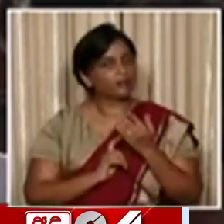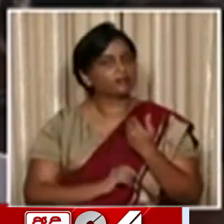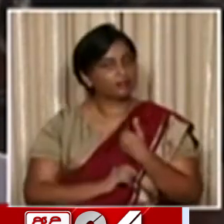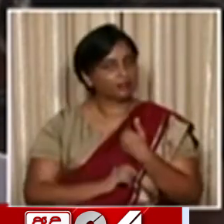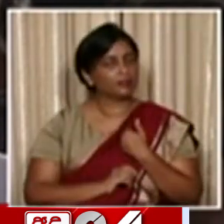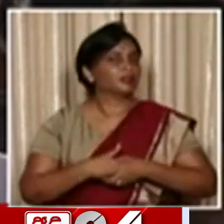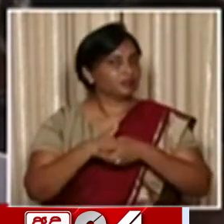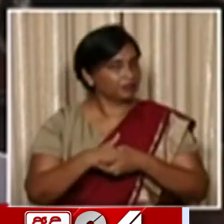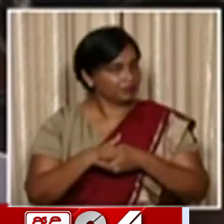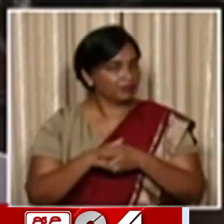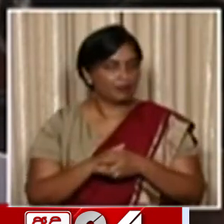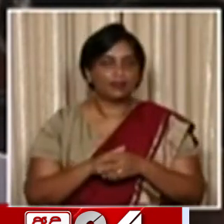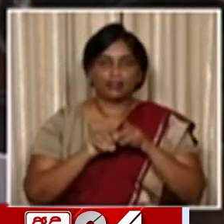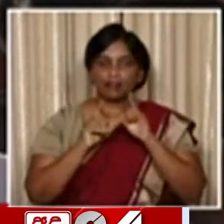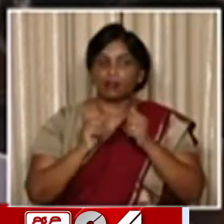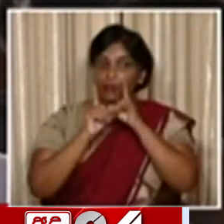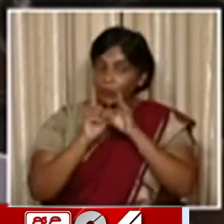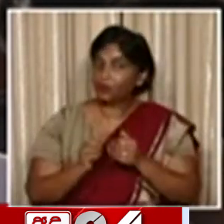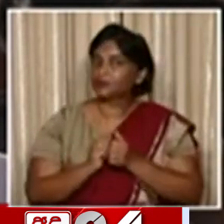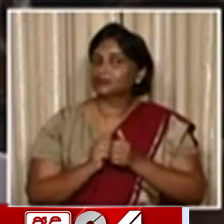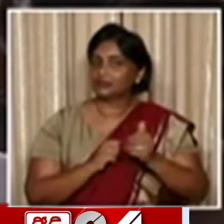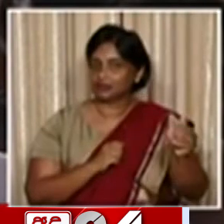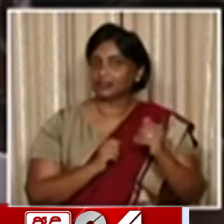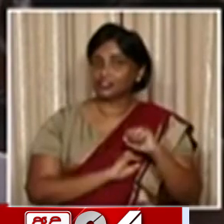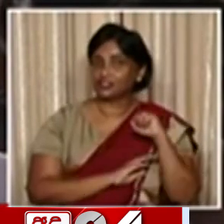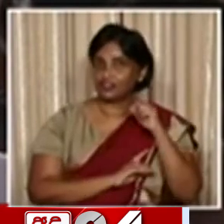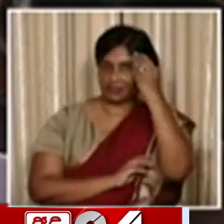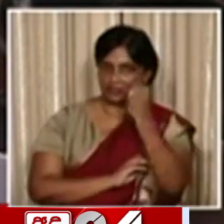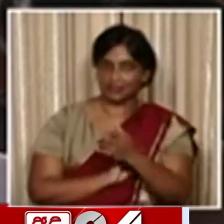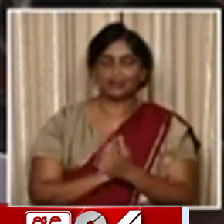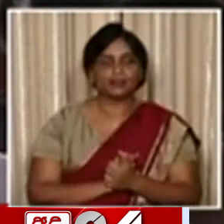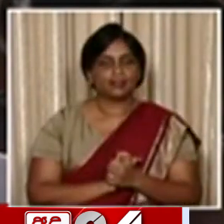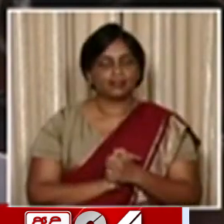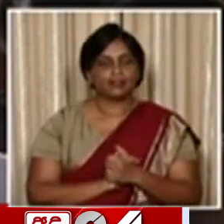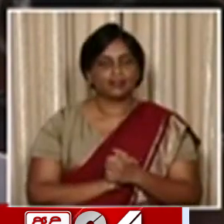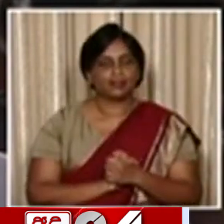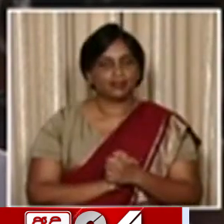අපි සුබපතනවා ඒ අඩිපාරේම ගමන් කරන්න ශක්තිය ලැබෙන්නේ කියලා.